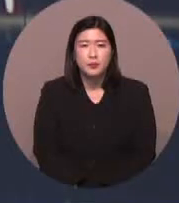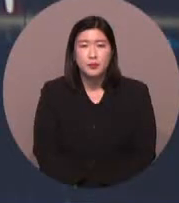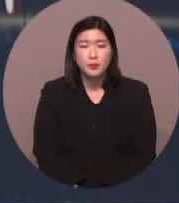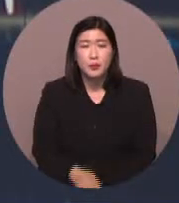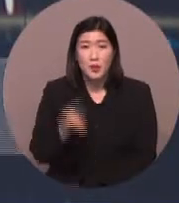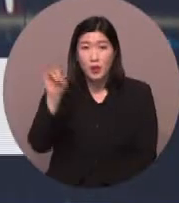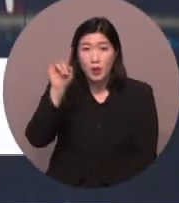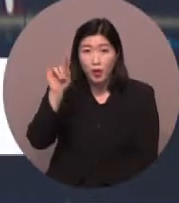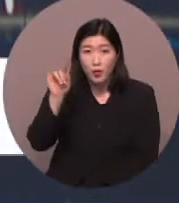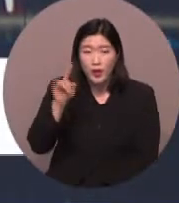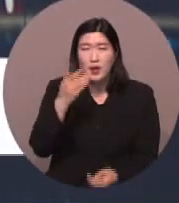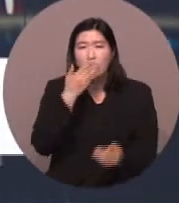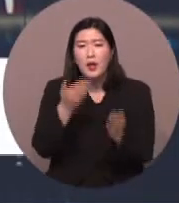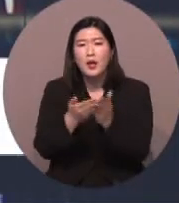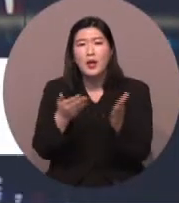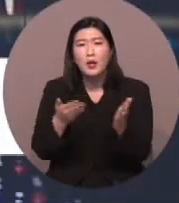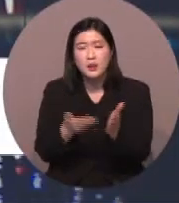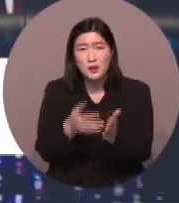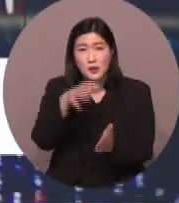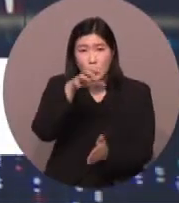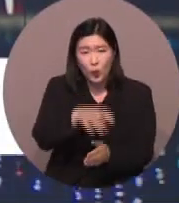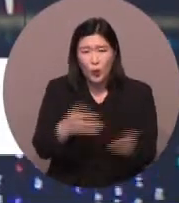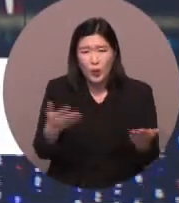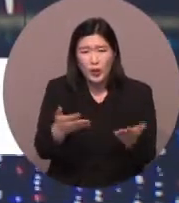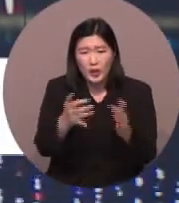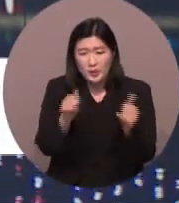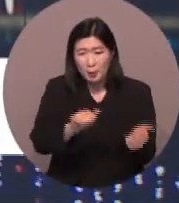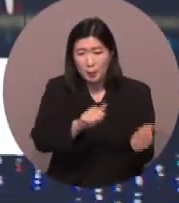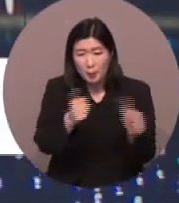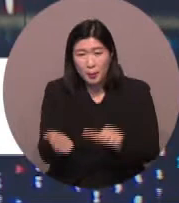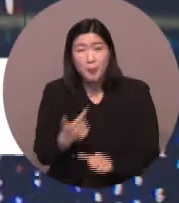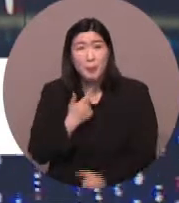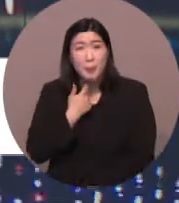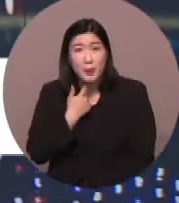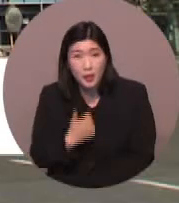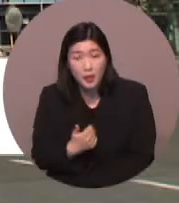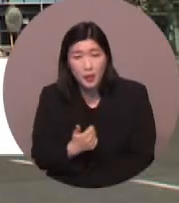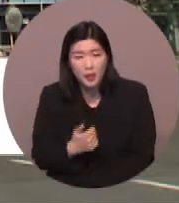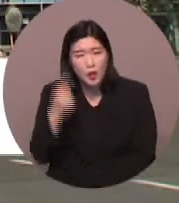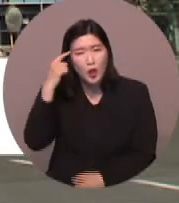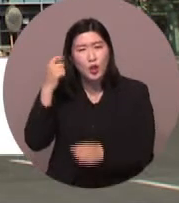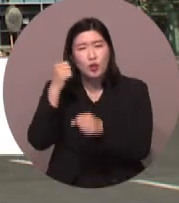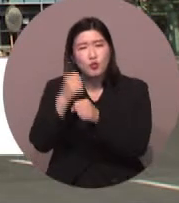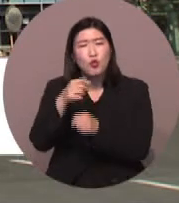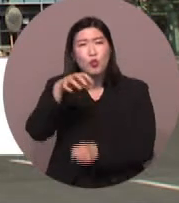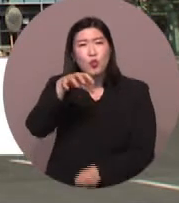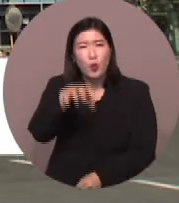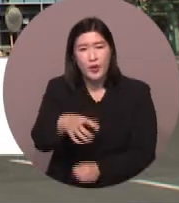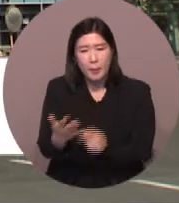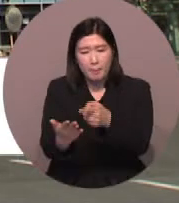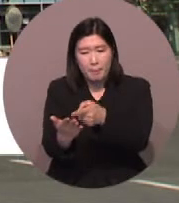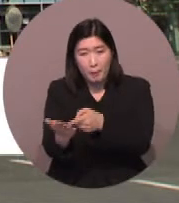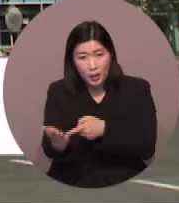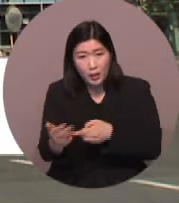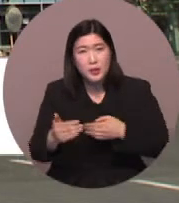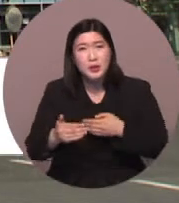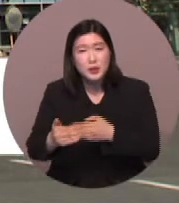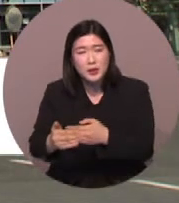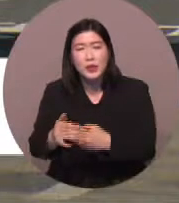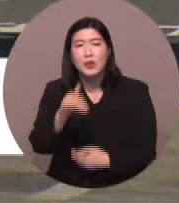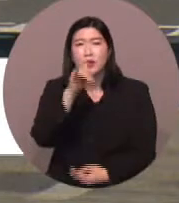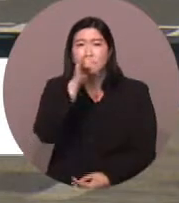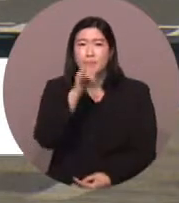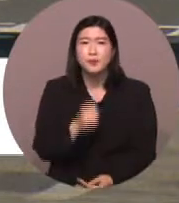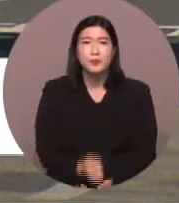현대제철 당진공장 에서 발생한 노동자 사망 사고와 관련해 국립과학수사연구원 이 두 검을 진행하는 등 정확한